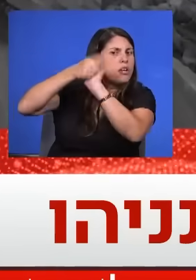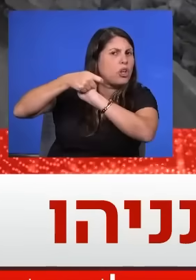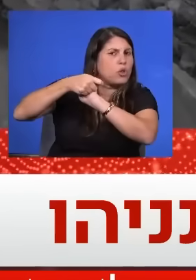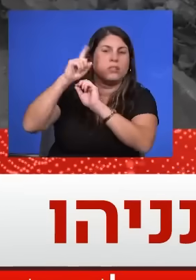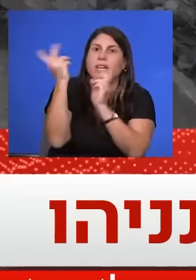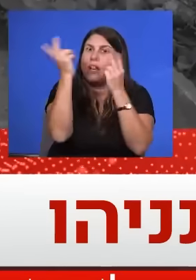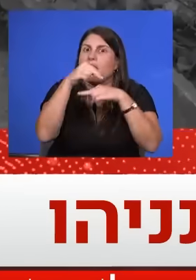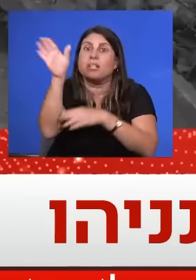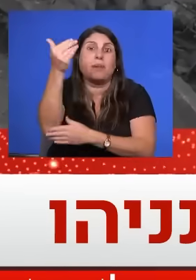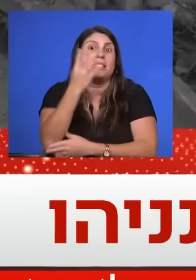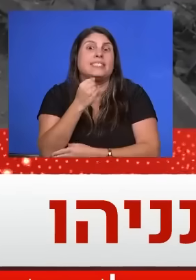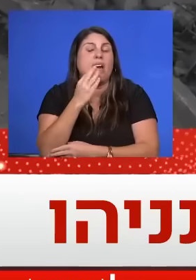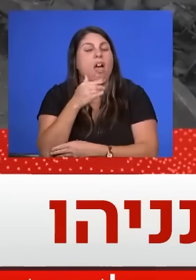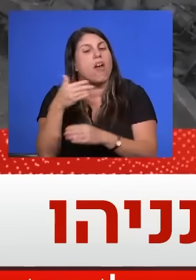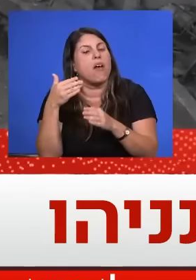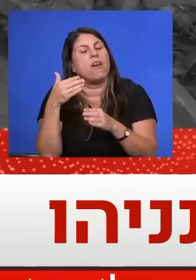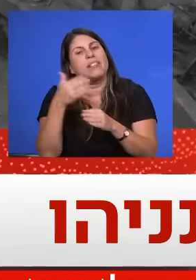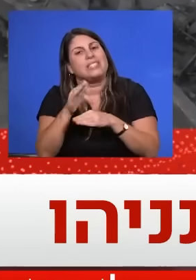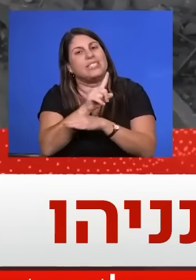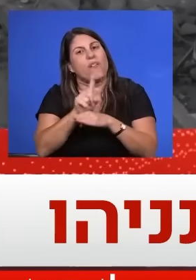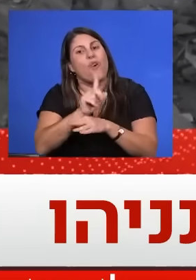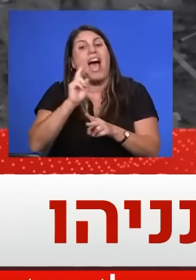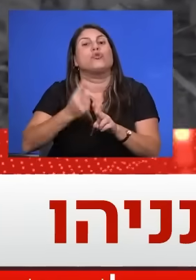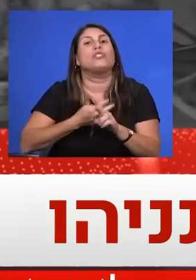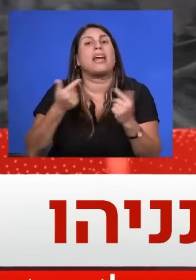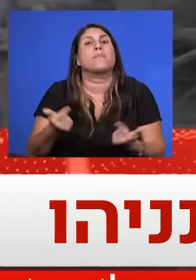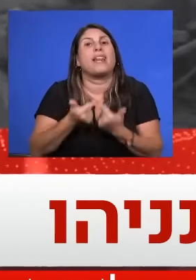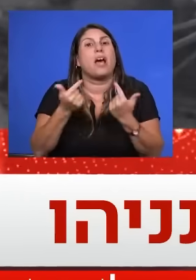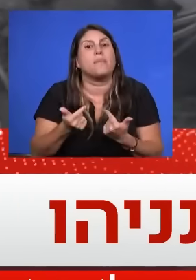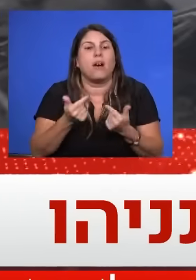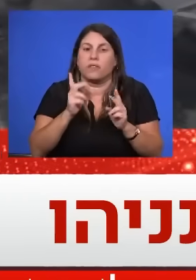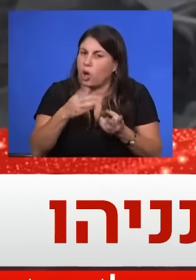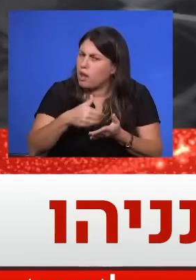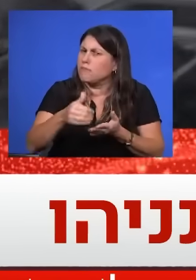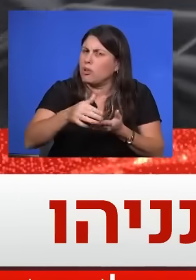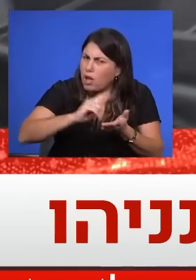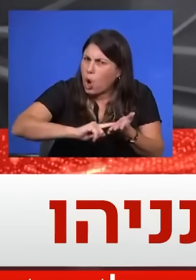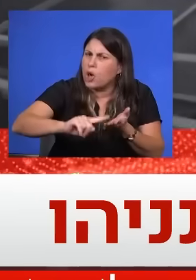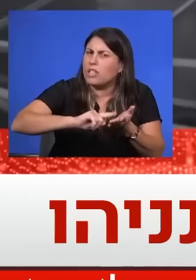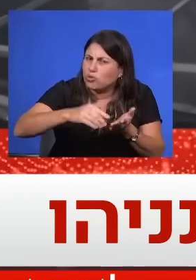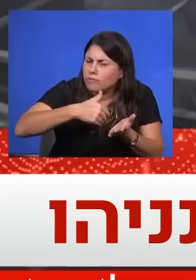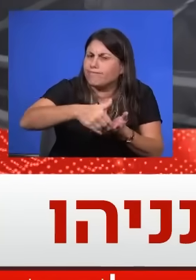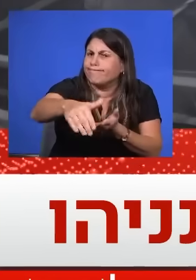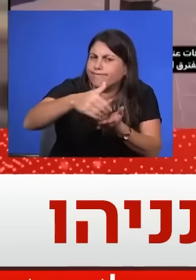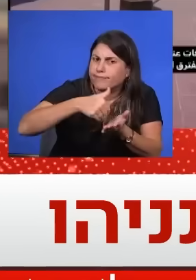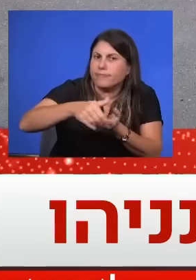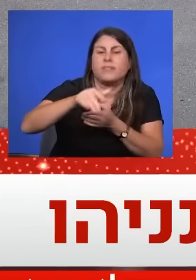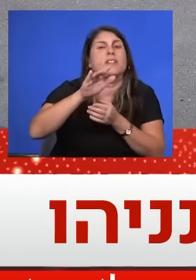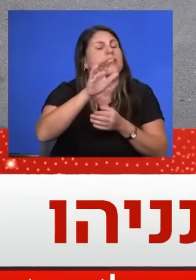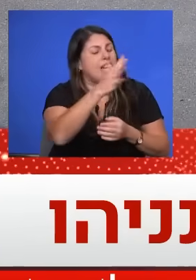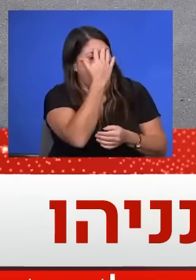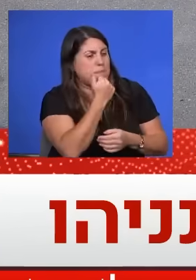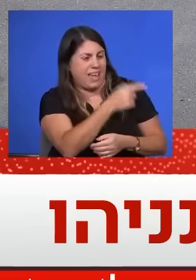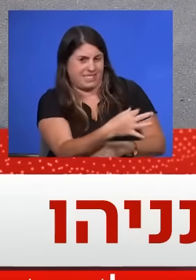שגרת מלחמה, שיכולה להימשך חודשים. ולכן, היות וחמאס בכל אופן די נפגע, היכולת שלו לשגר